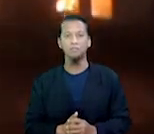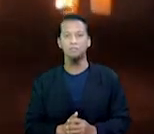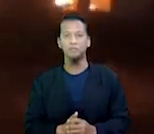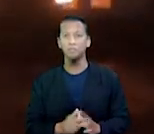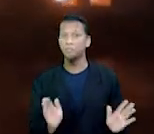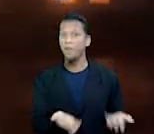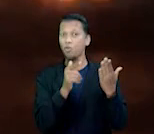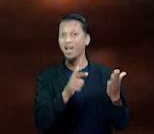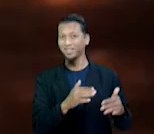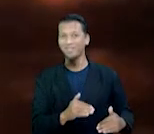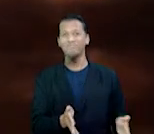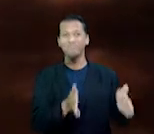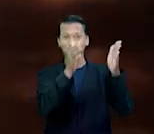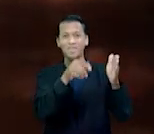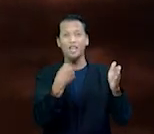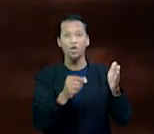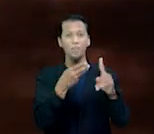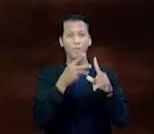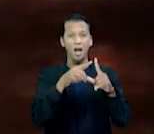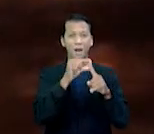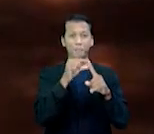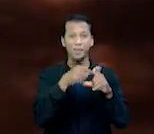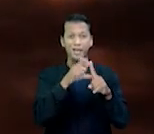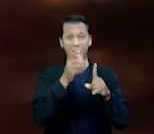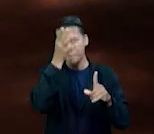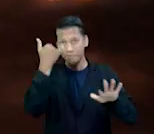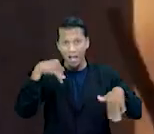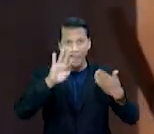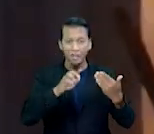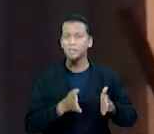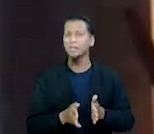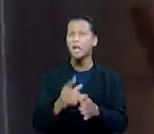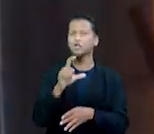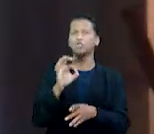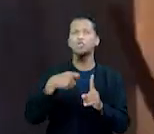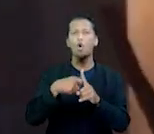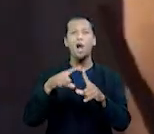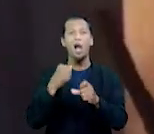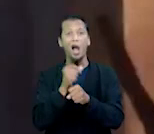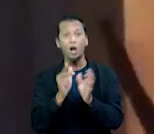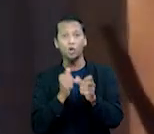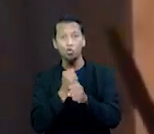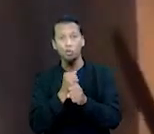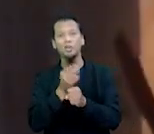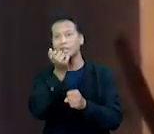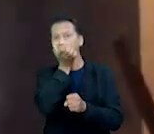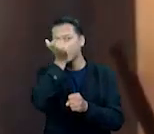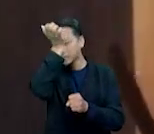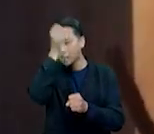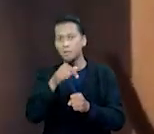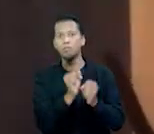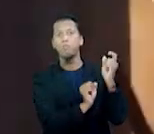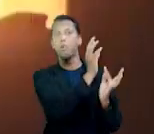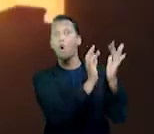Kobaran api menghanguskan sebuah bangunan di kawasan kantor Bapeda Bali, Jalan Cok Agung Tresna dan Pasar pada Kamis dini hari. Bangunan yang